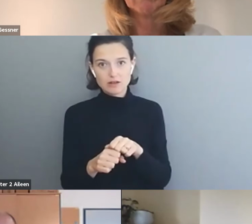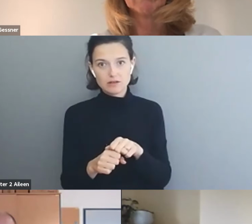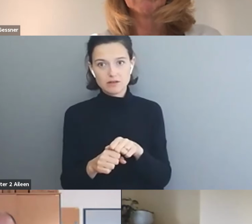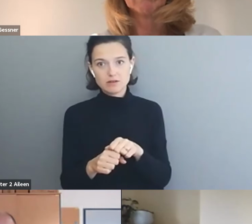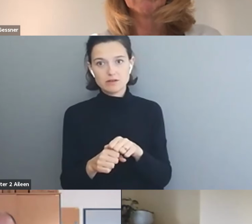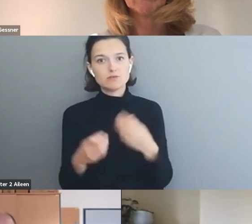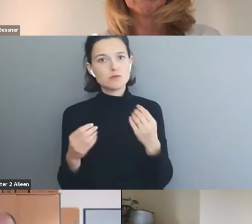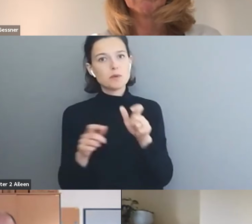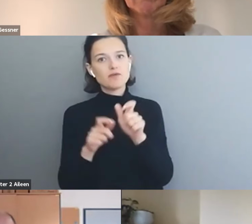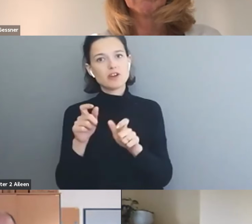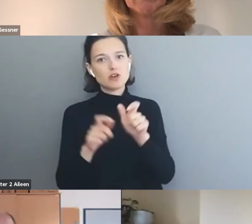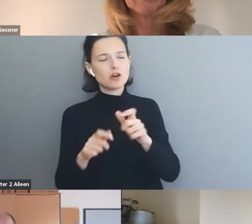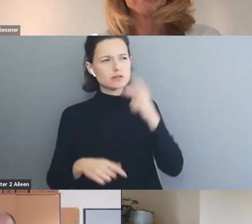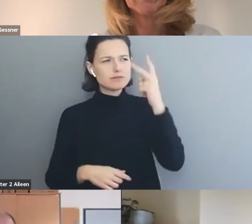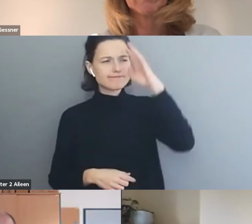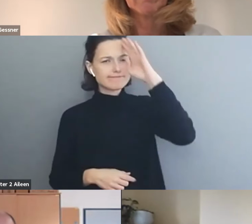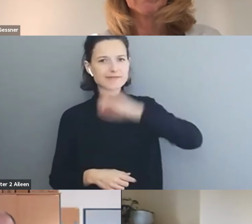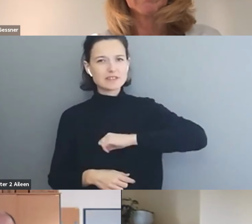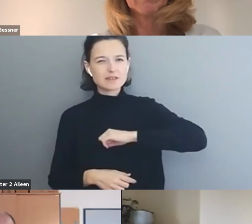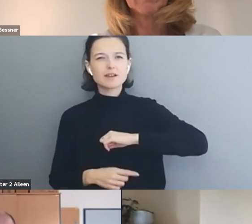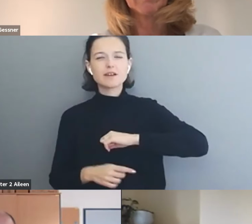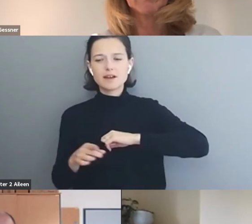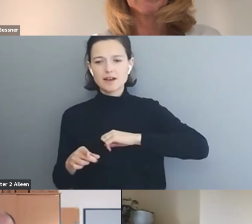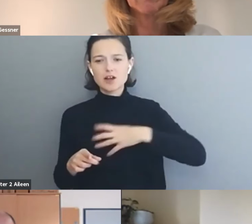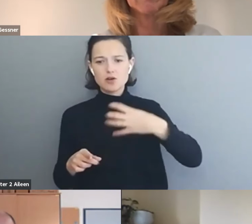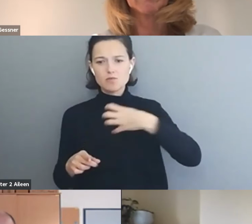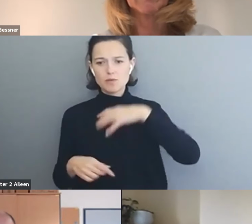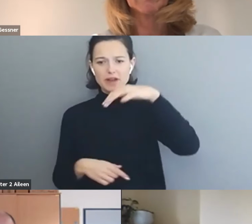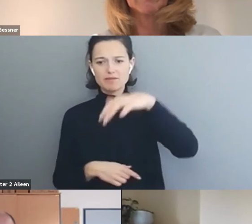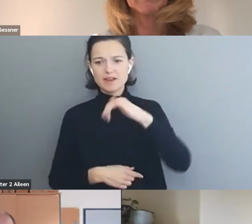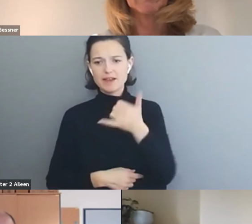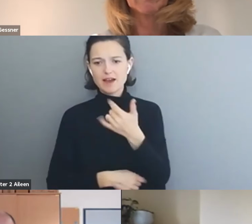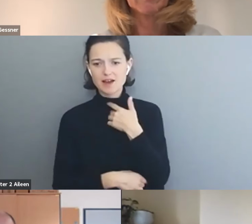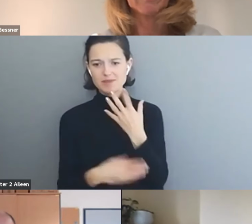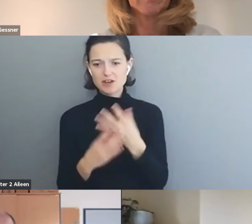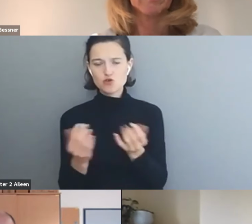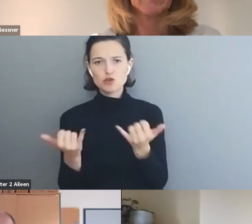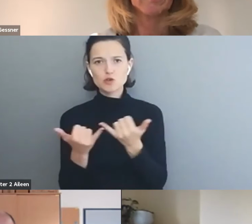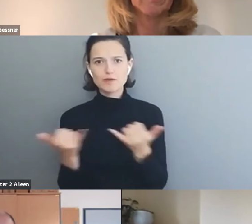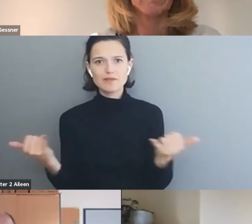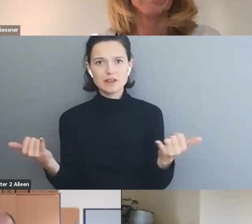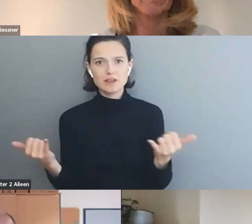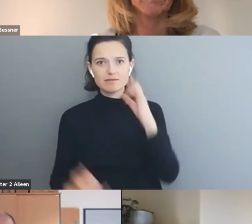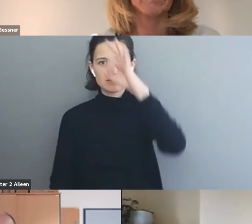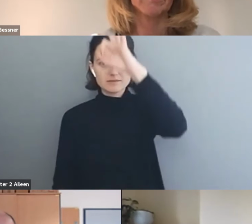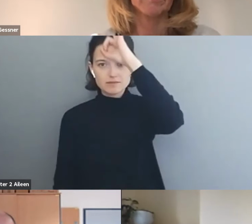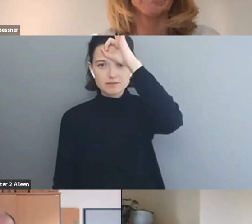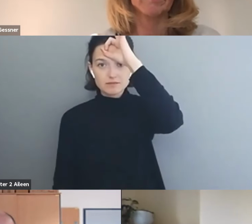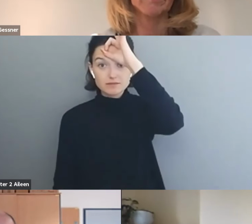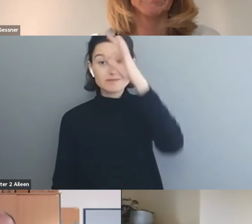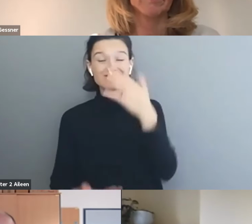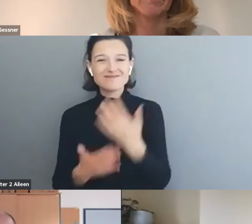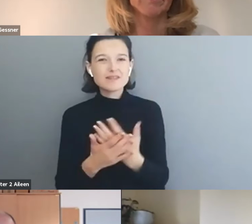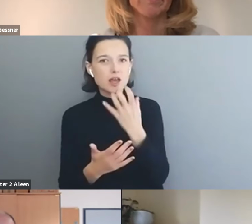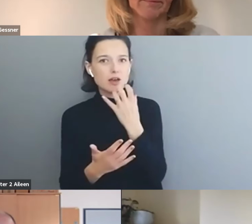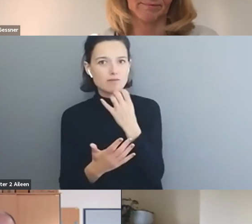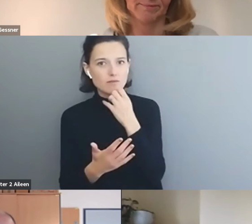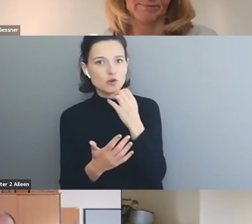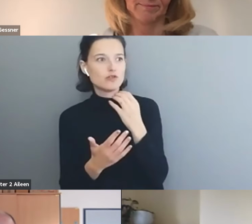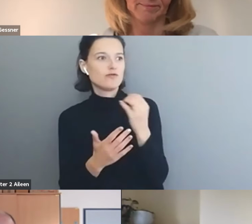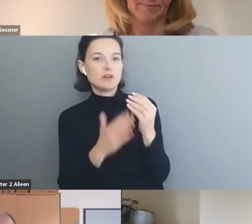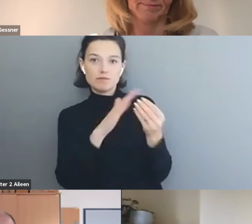existiert und wo es liegt, aber dass sie die Lösung nicht alleine finden und vor irgendwo so ein bisschen sich wünschen würden, dass man ihnen auf die Sprünge hilft. Und